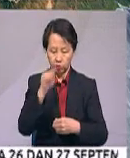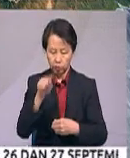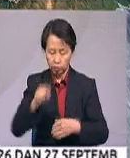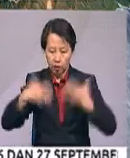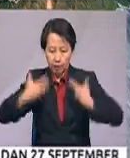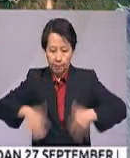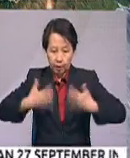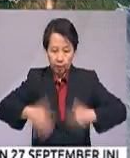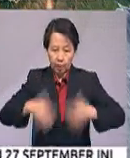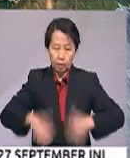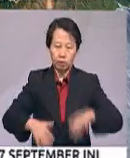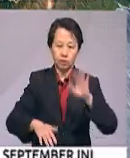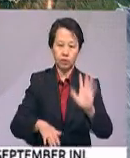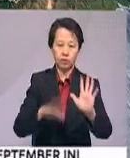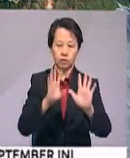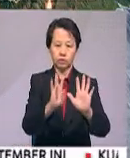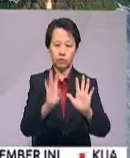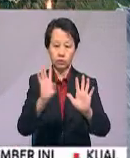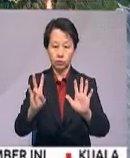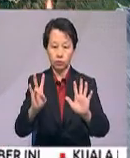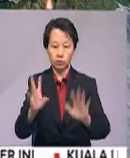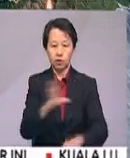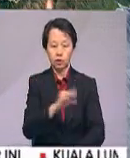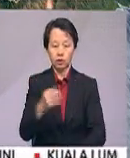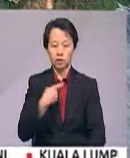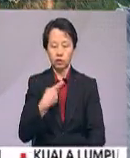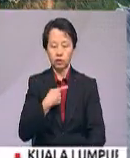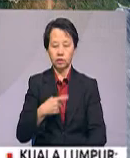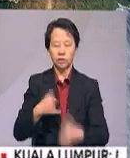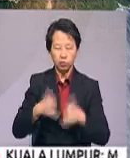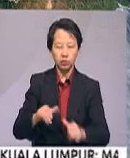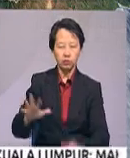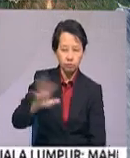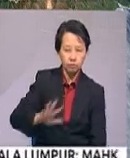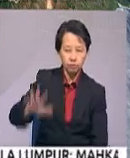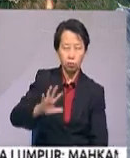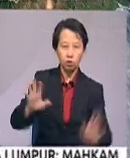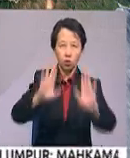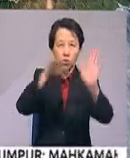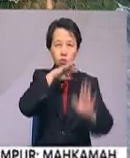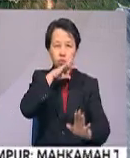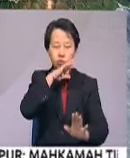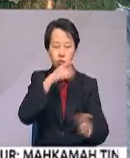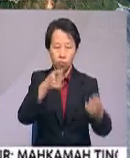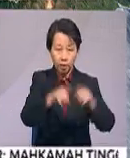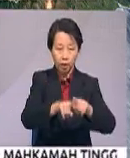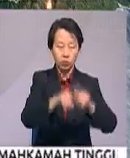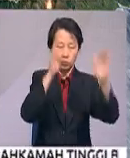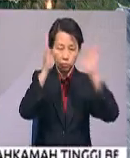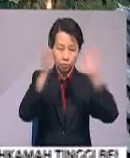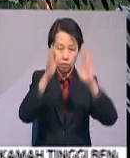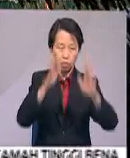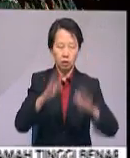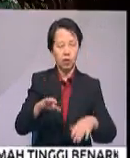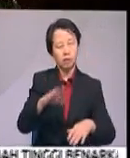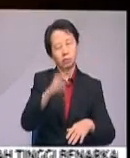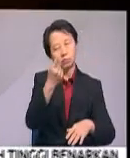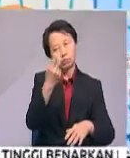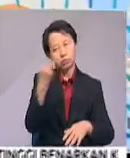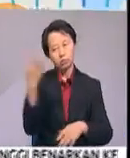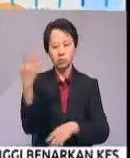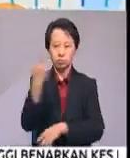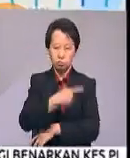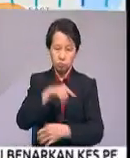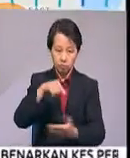sebanyak 577. Dan kami masih lagi menjangkakan keadaan berjerebu ini melanda negara kita dalam masa beberapa hari